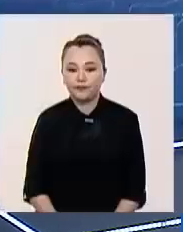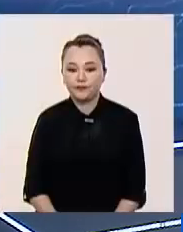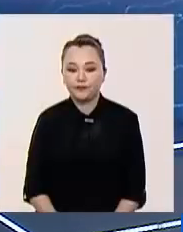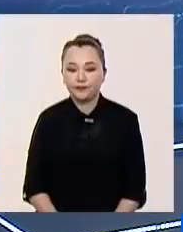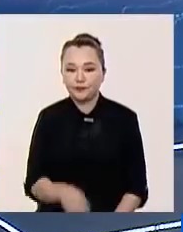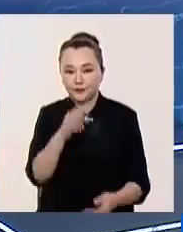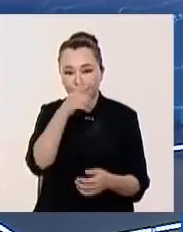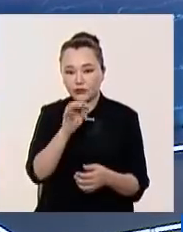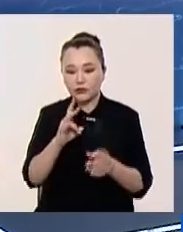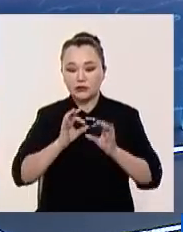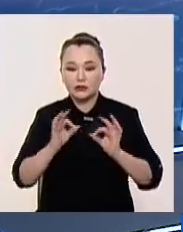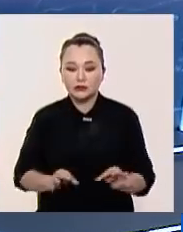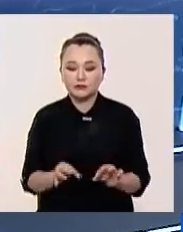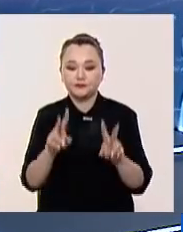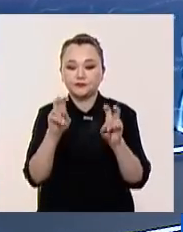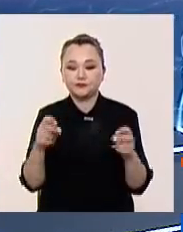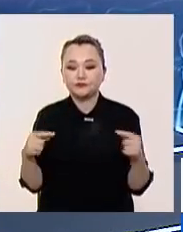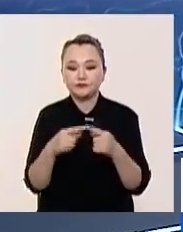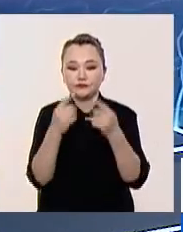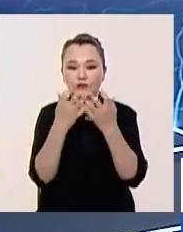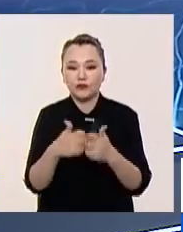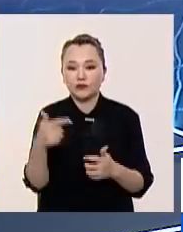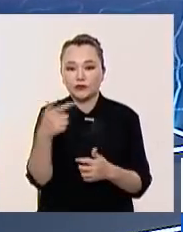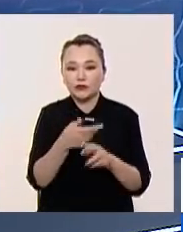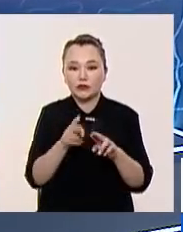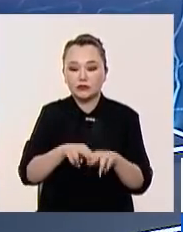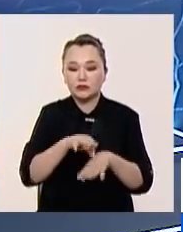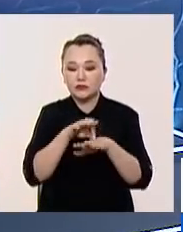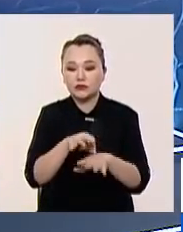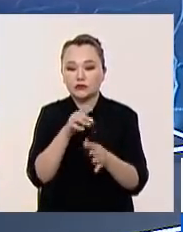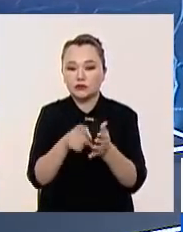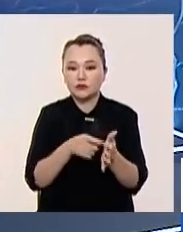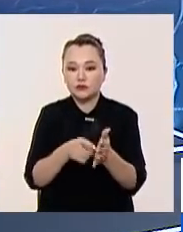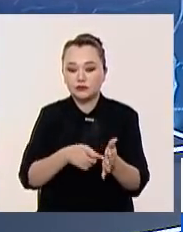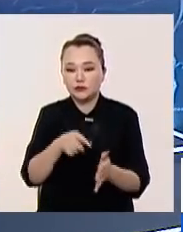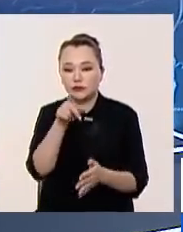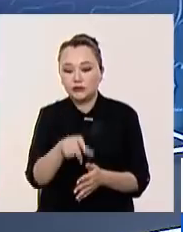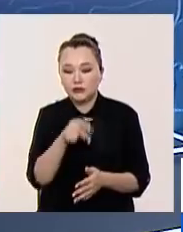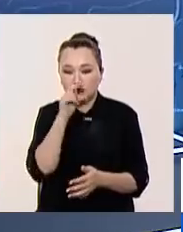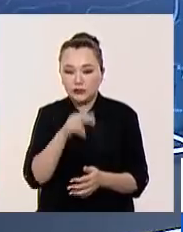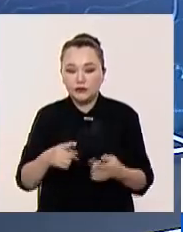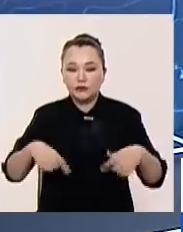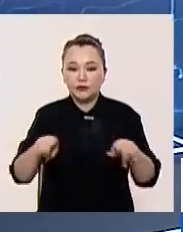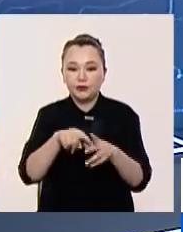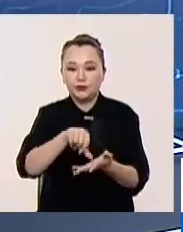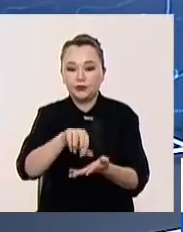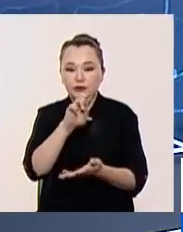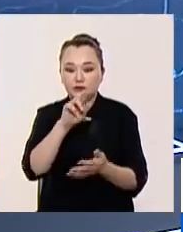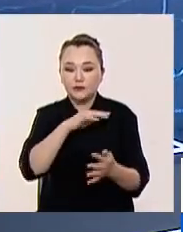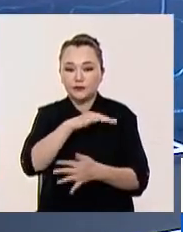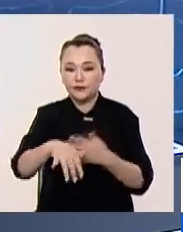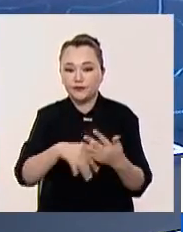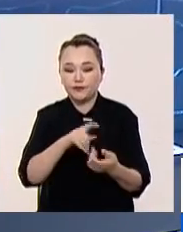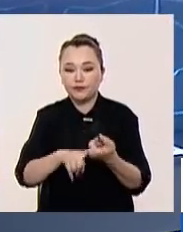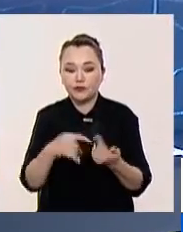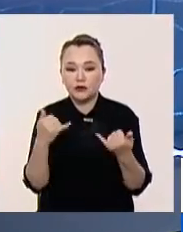В Генеральной прокуратуре назвали точное число граждан, которые проходят подозреваемыми в организации участия в январских беспорядках.